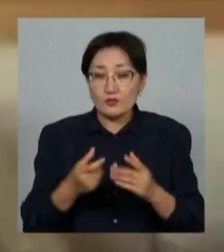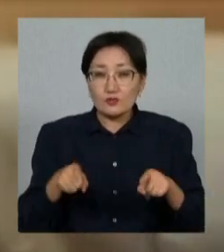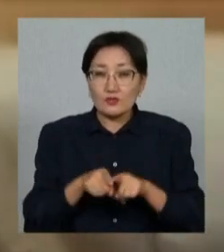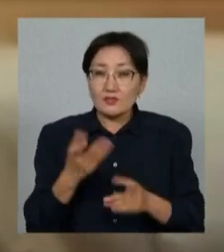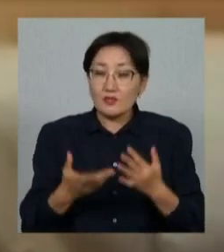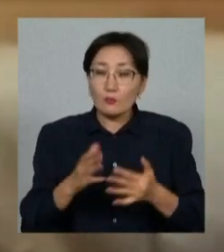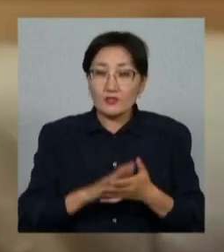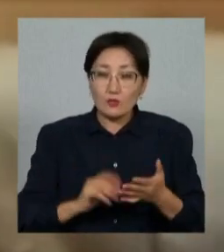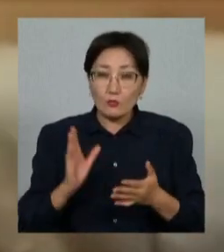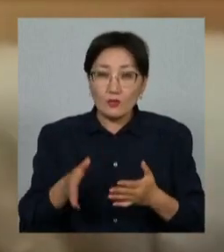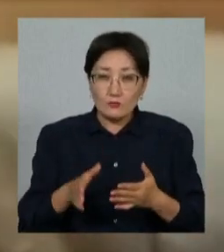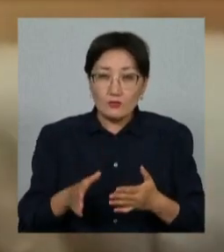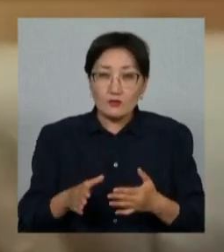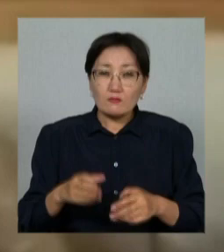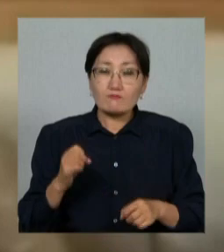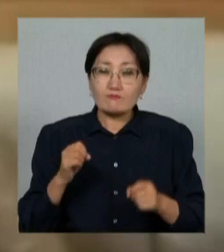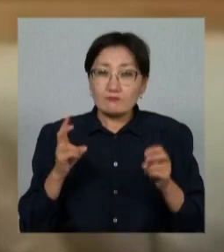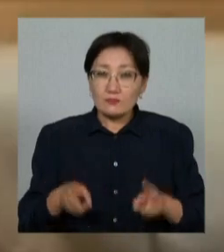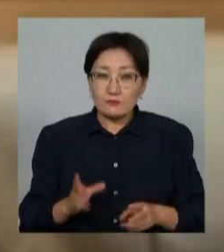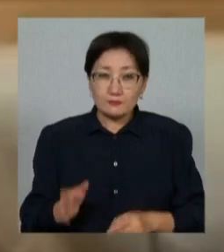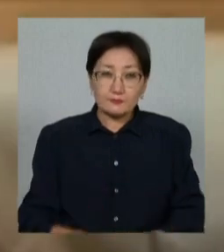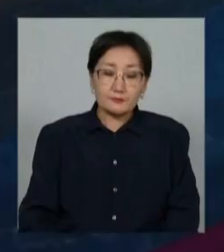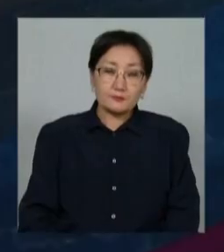кете берсе айсбергке соғылатынымыз айқын.